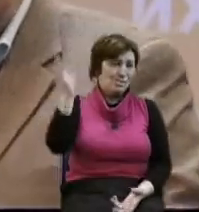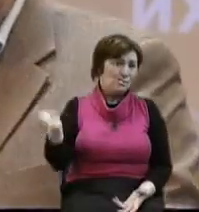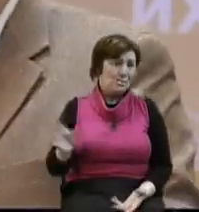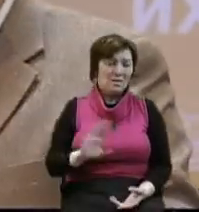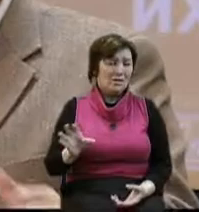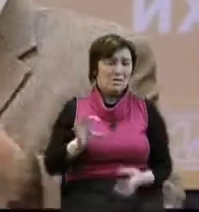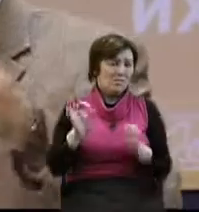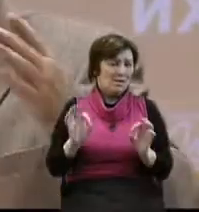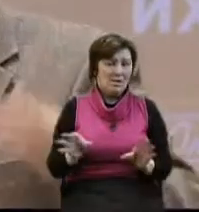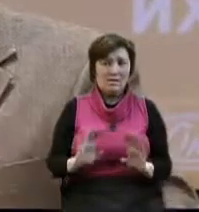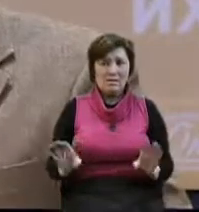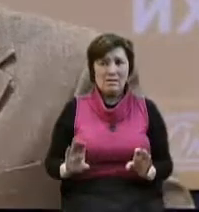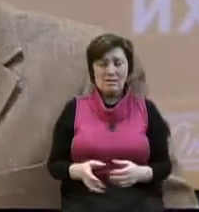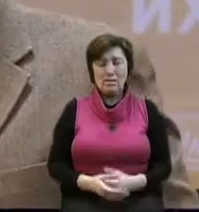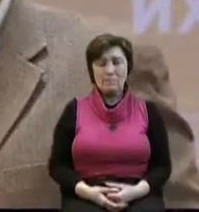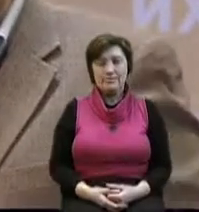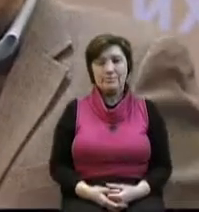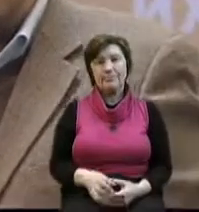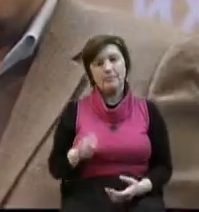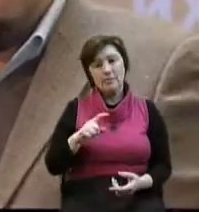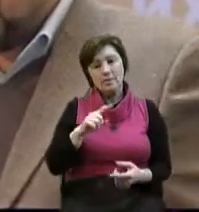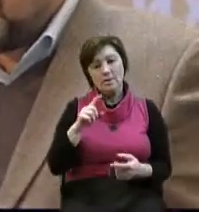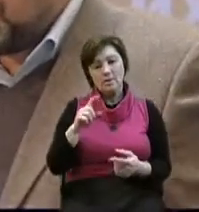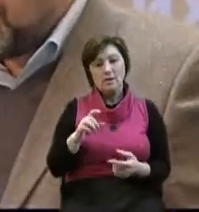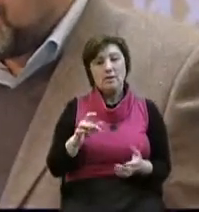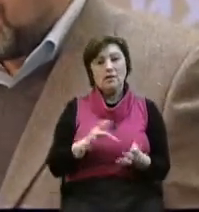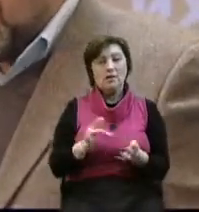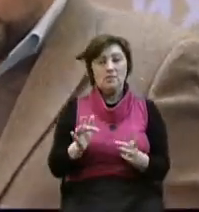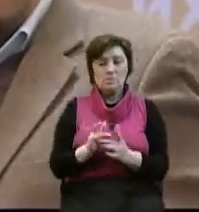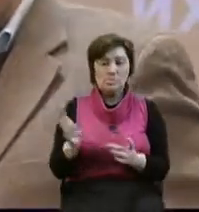неправильные. И вот он входит в синагогу.